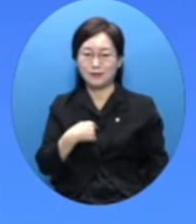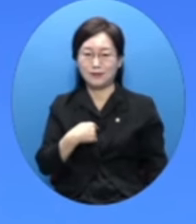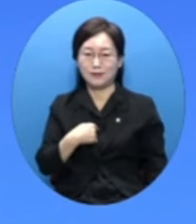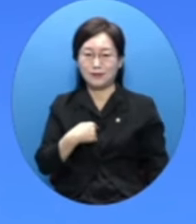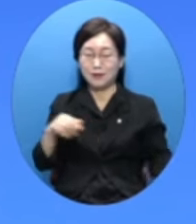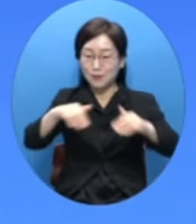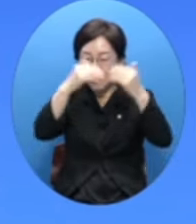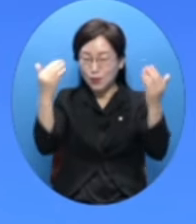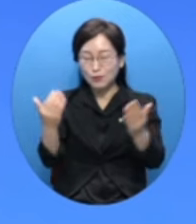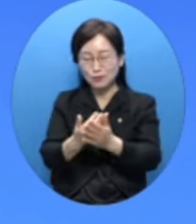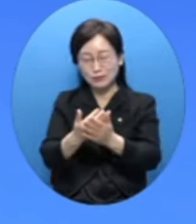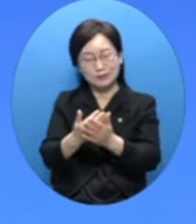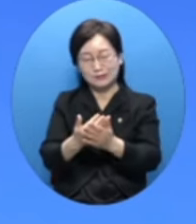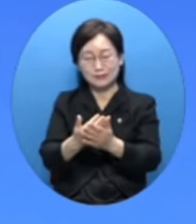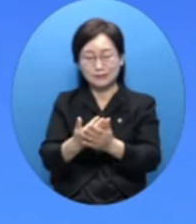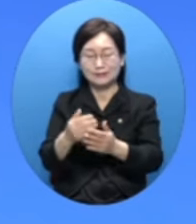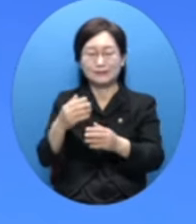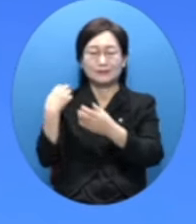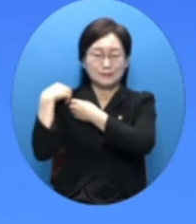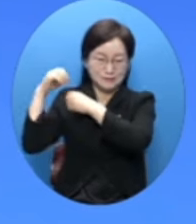모든 배경도 내려놓고